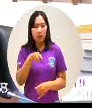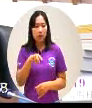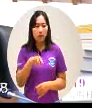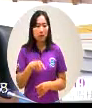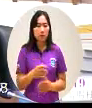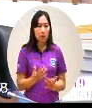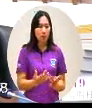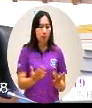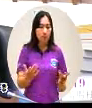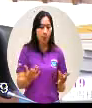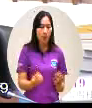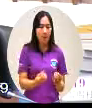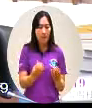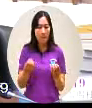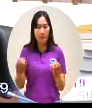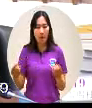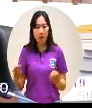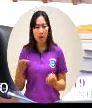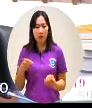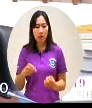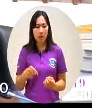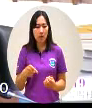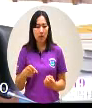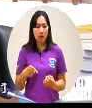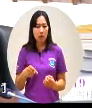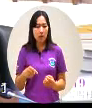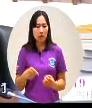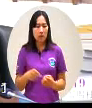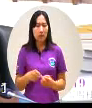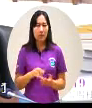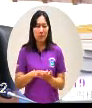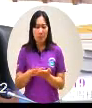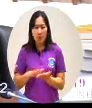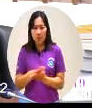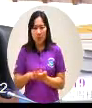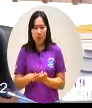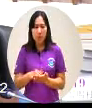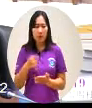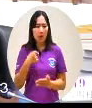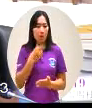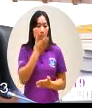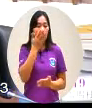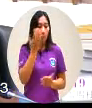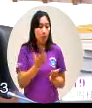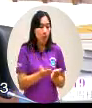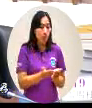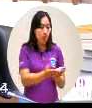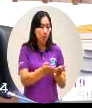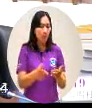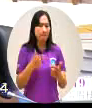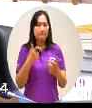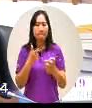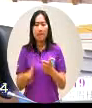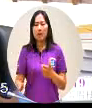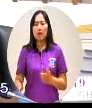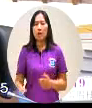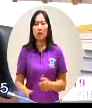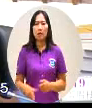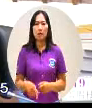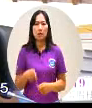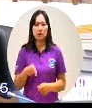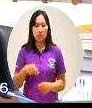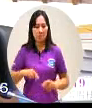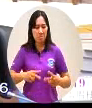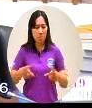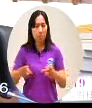合一个高级油田生产地啊，产生地啊。哦，所以讲，这咱袂当无加改善呐。哦，那个赵市长，你请